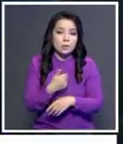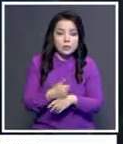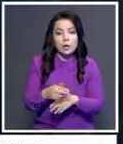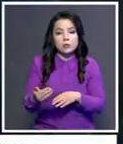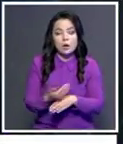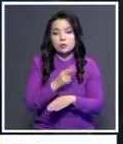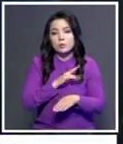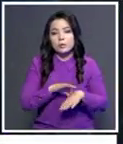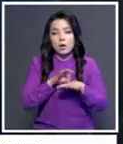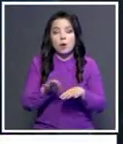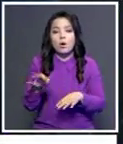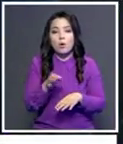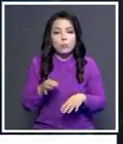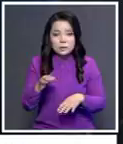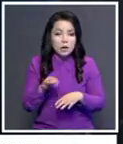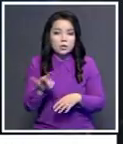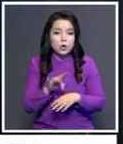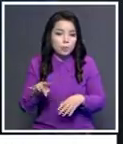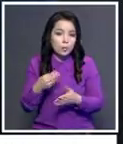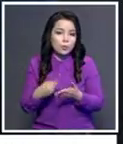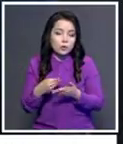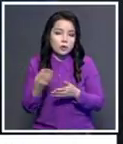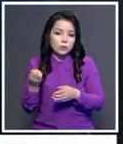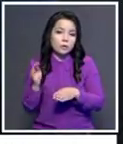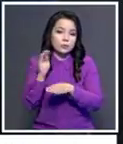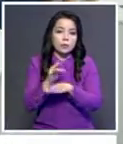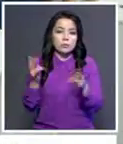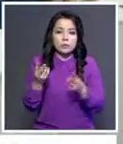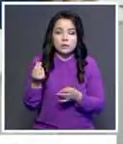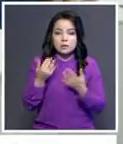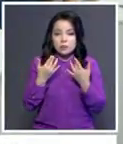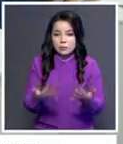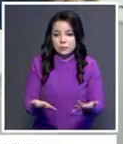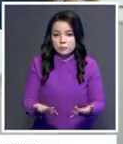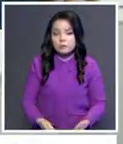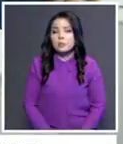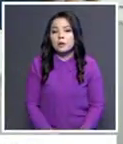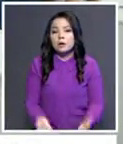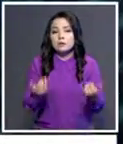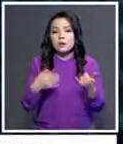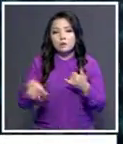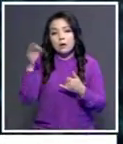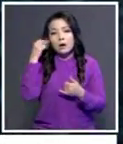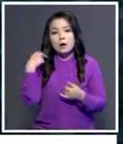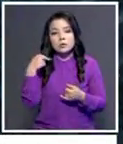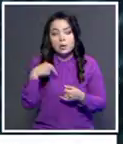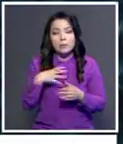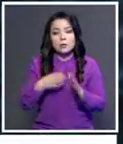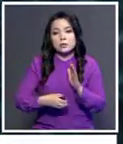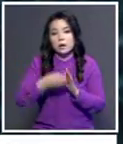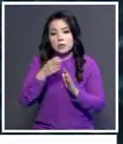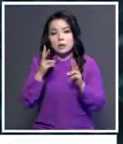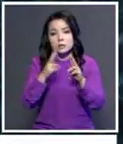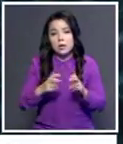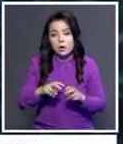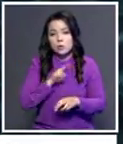жұмыстарына облыстық немесе республикалық бюджеттен қосымша қаражат сұрайтын болады. Естеріңізге салсақ, Ақтөбедегі жедел сатыларды